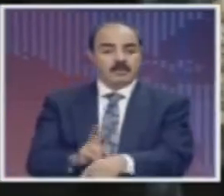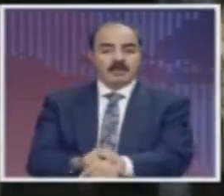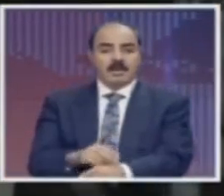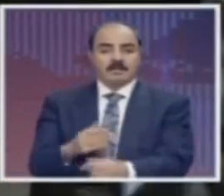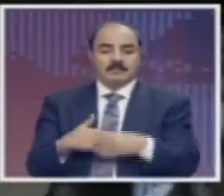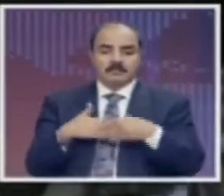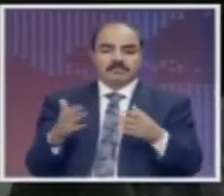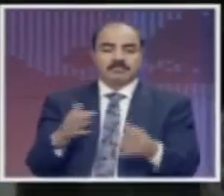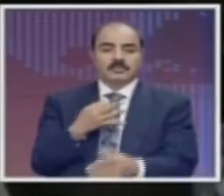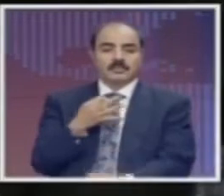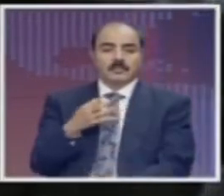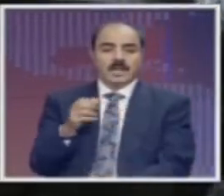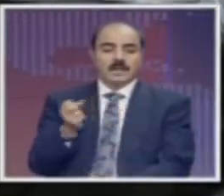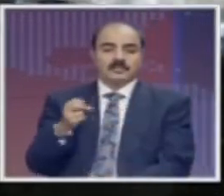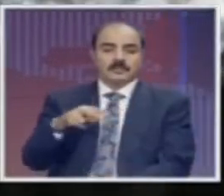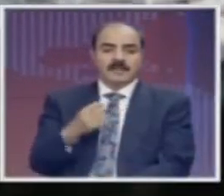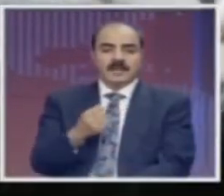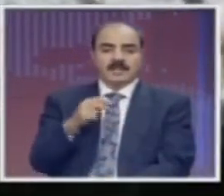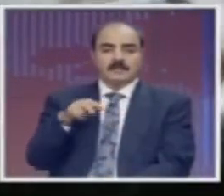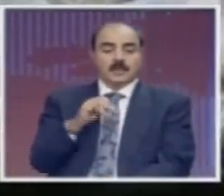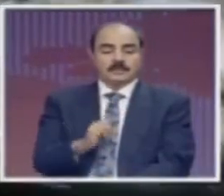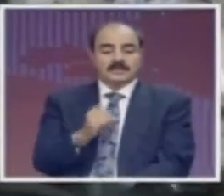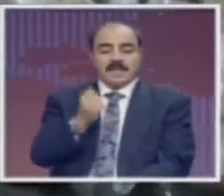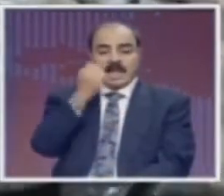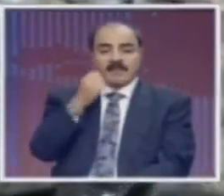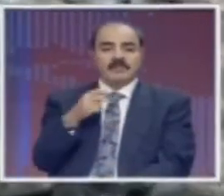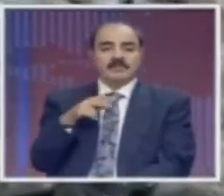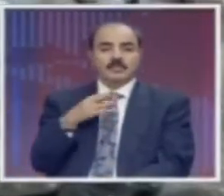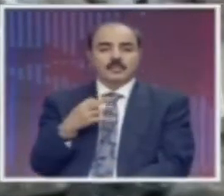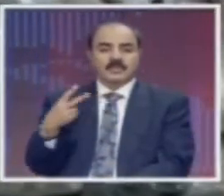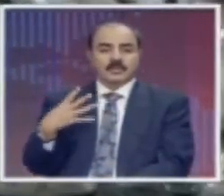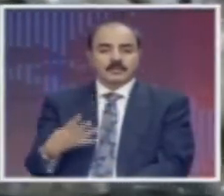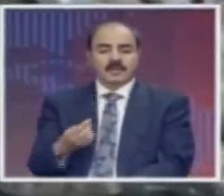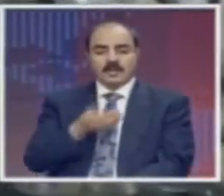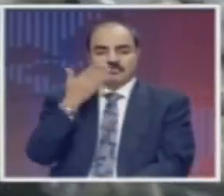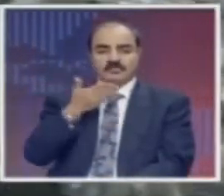وعدد 358,342 قرص مخدر.